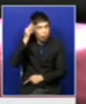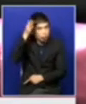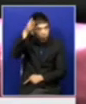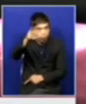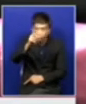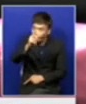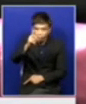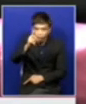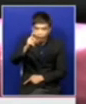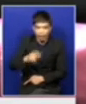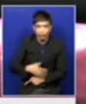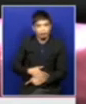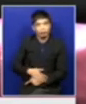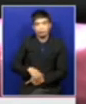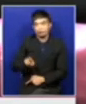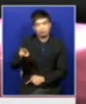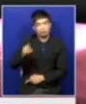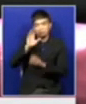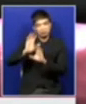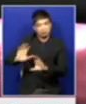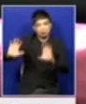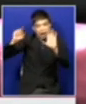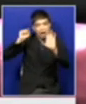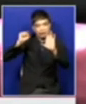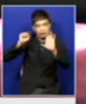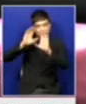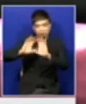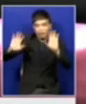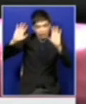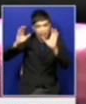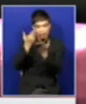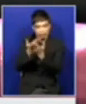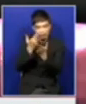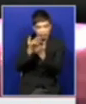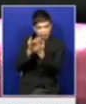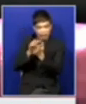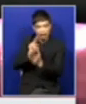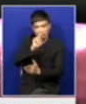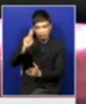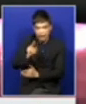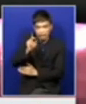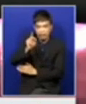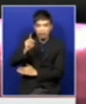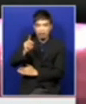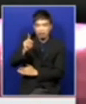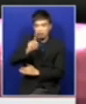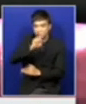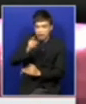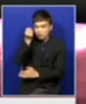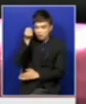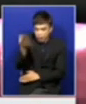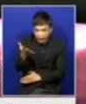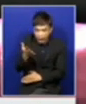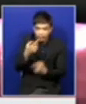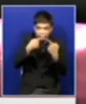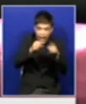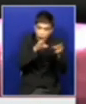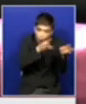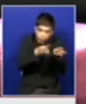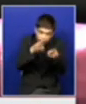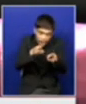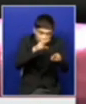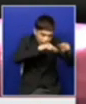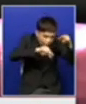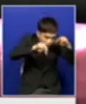ดนี้ใช้เงินเก่งแต่รัฐบาลชุดนี้หาเงินไม่เป็นสุดท้ายความเดือดร้อนก็ต้องมาตก